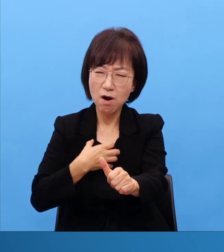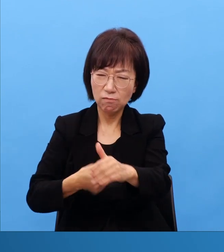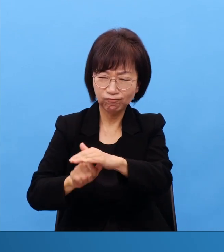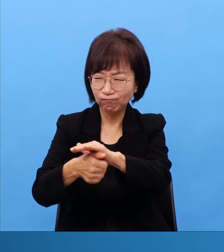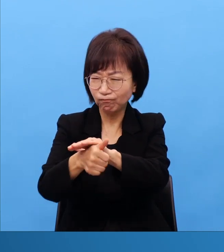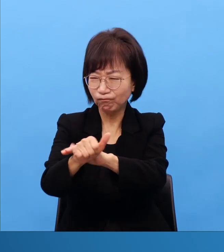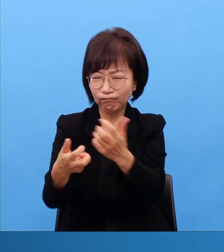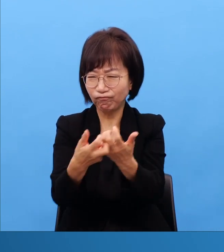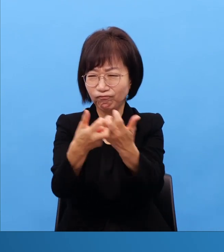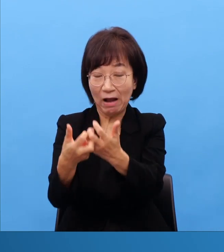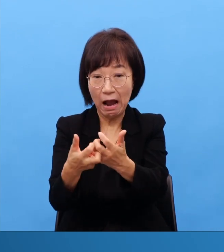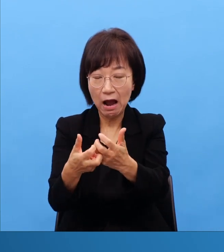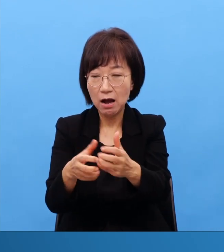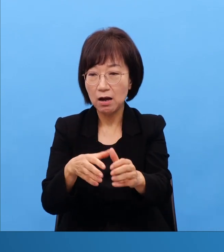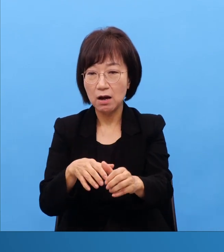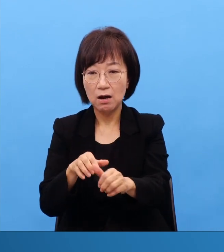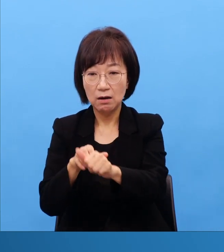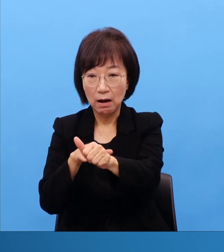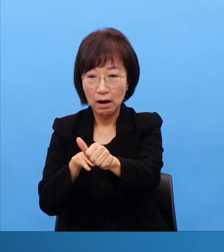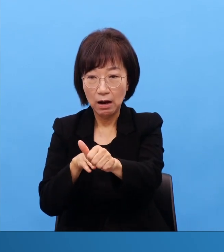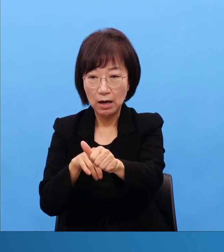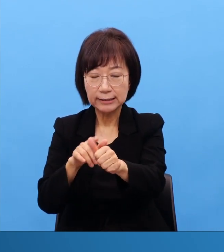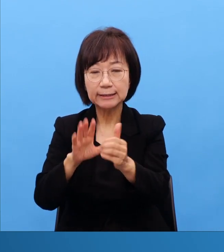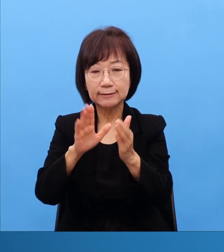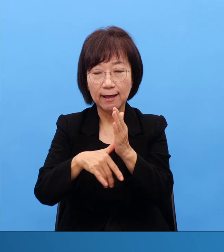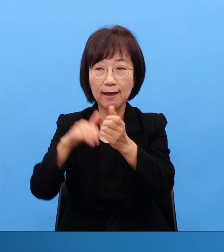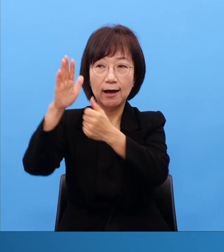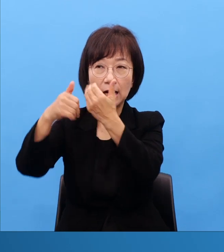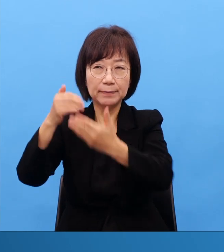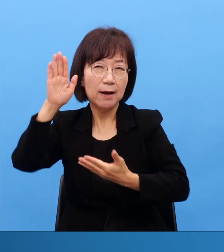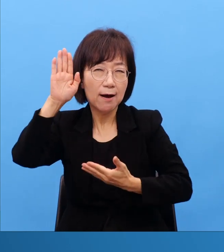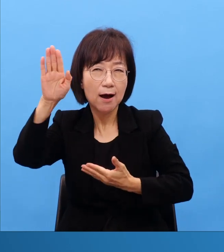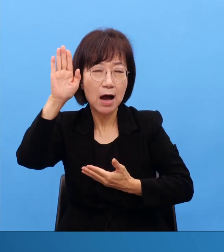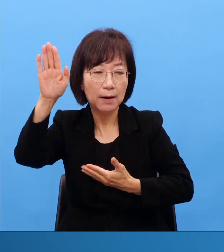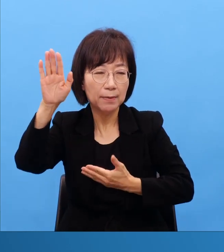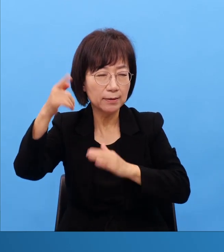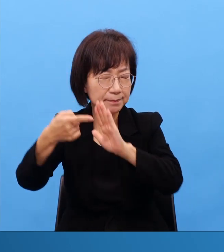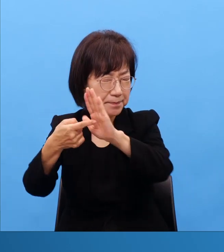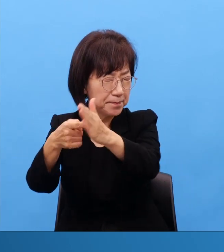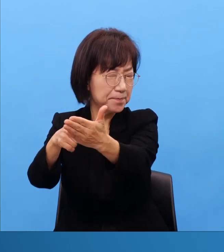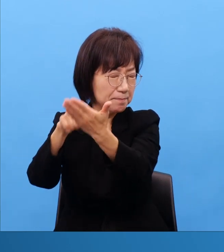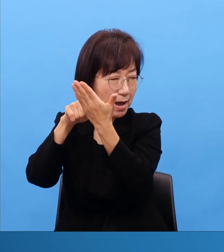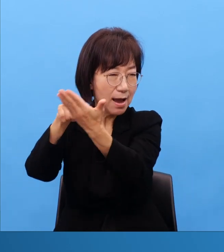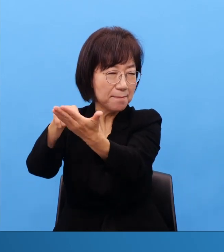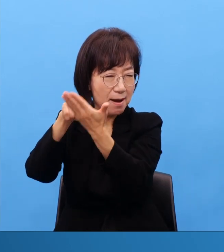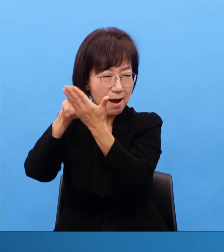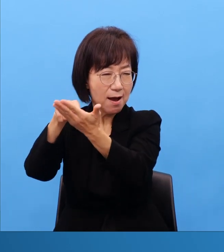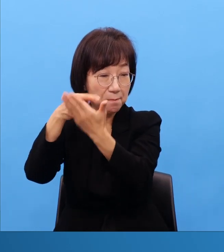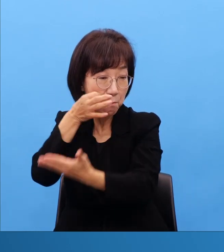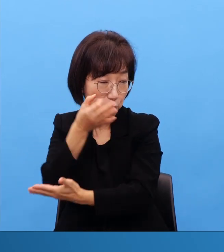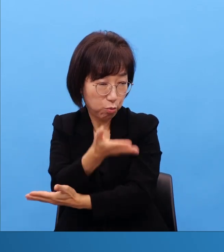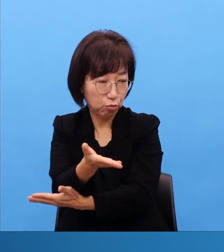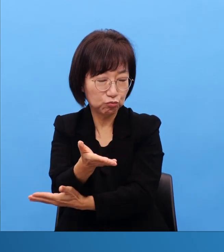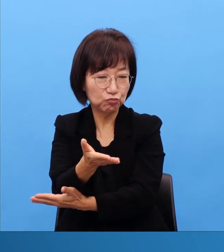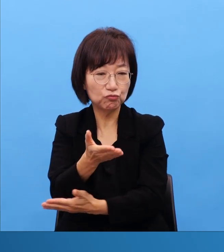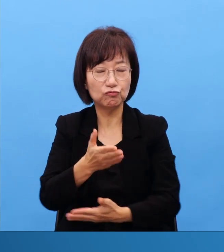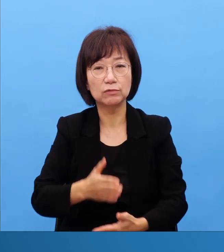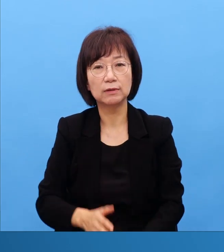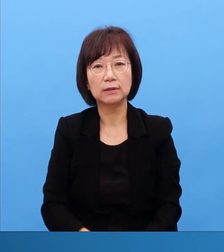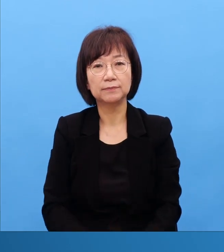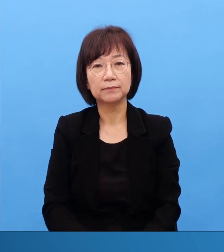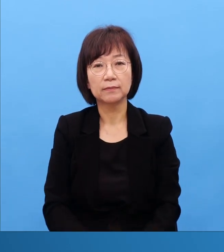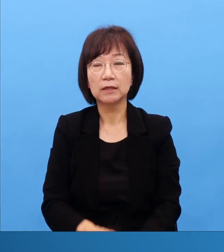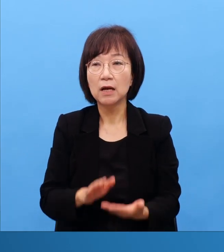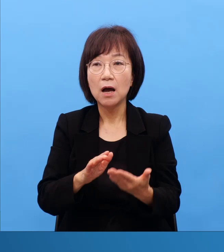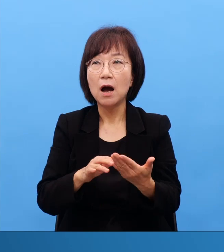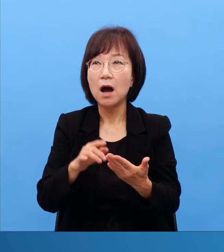되어질 모든 환상을 보여줬잖아요. But there, God reveals to him all the visions of what will come to be in the future. 그 보고 나니까 걱정